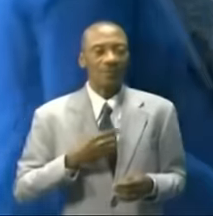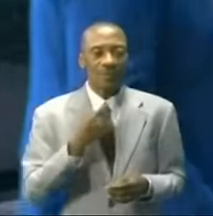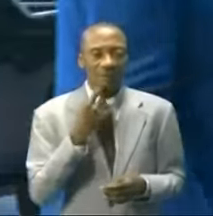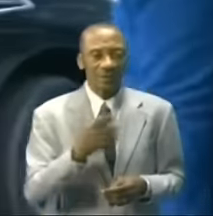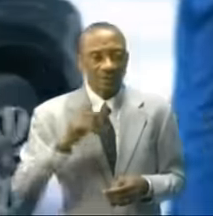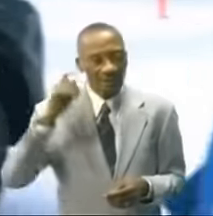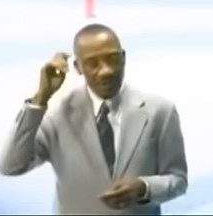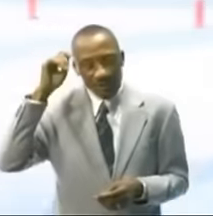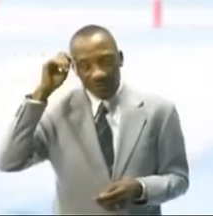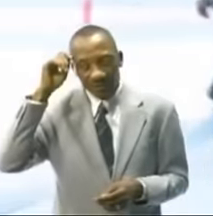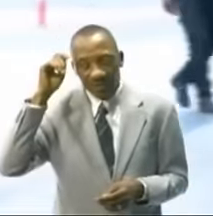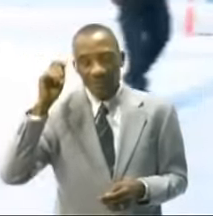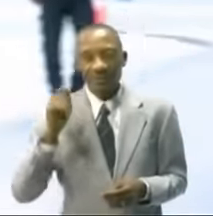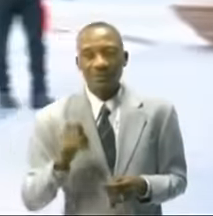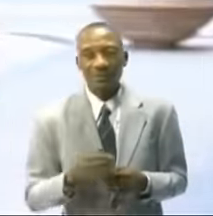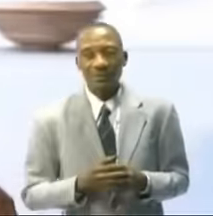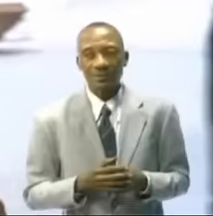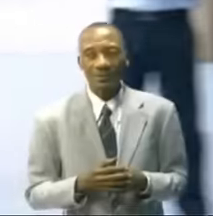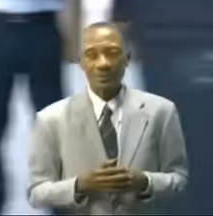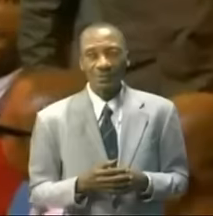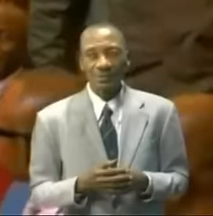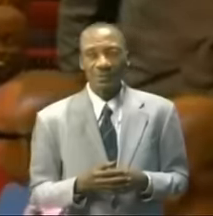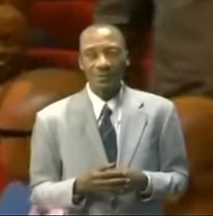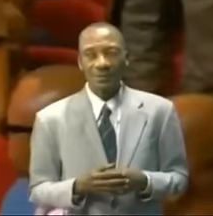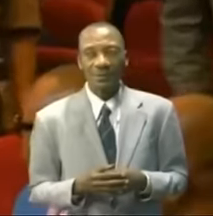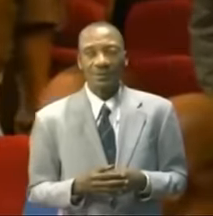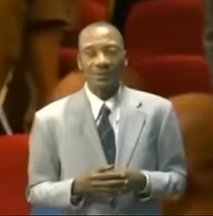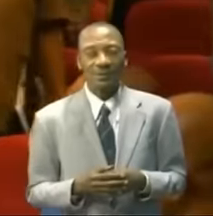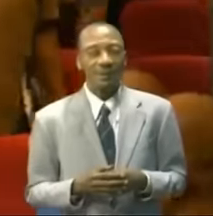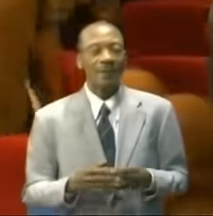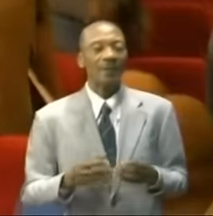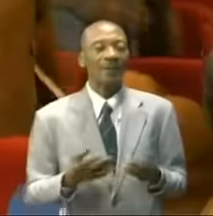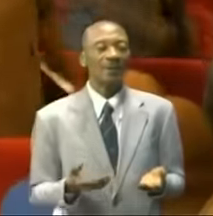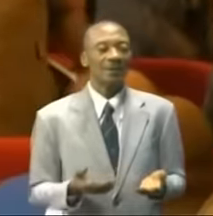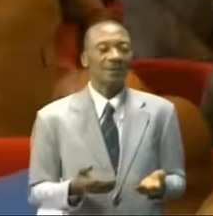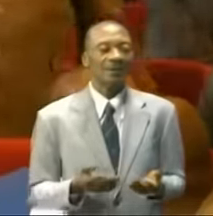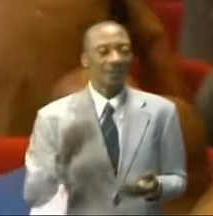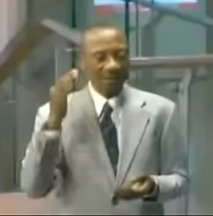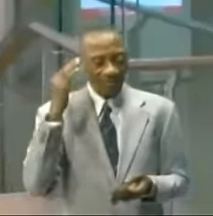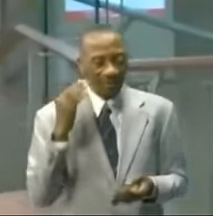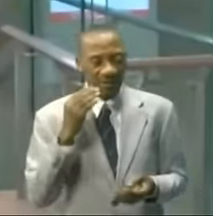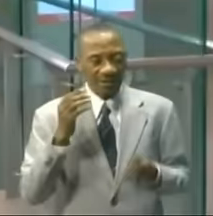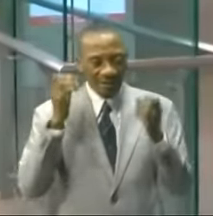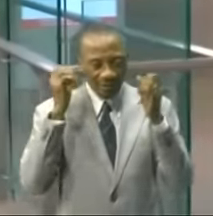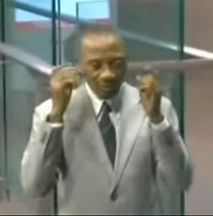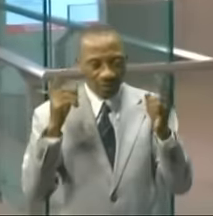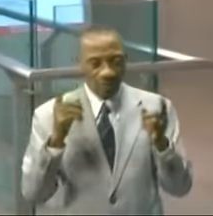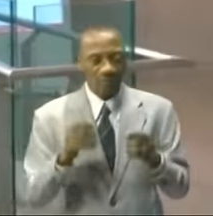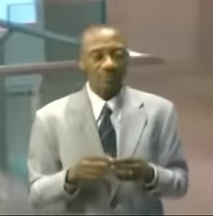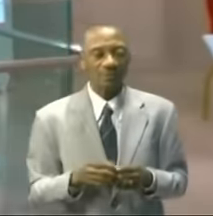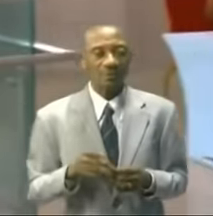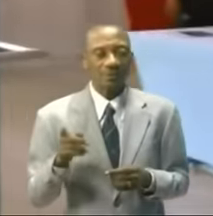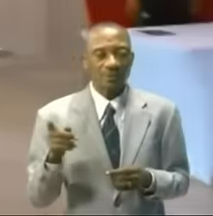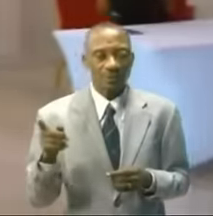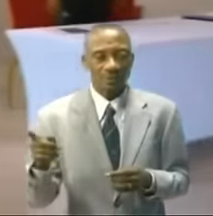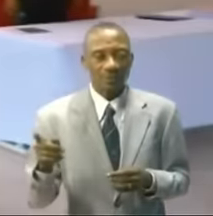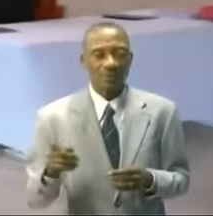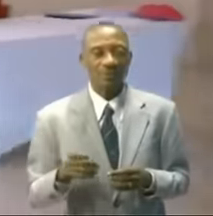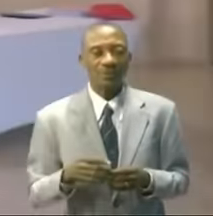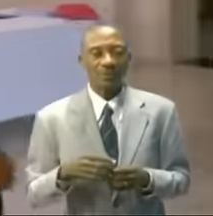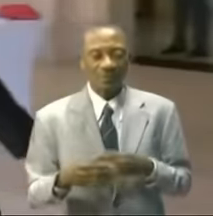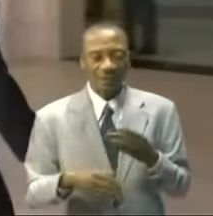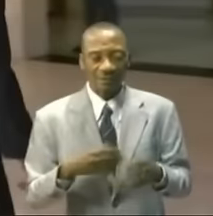Lodge, où vont se dérouler les travaux de l'évaluation de la feuille de route des activités provinciales de la